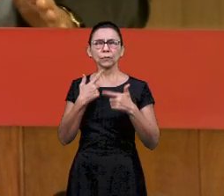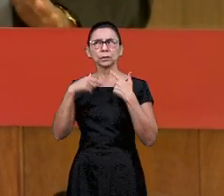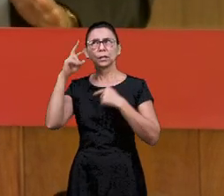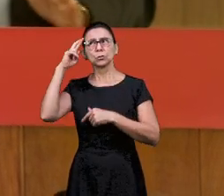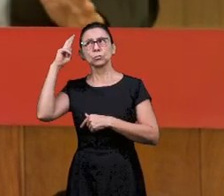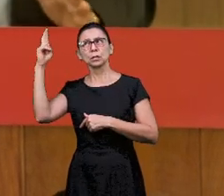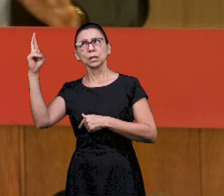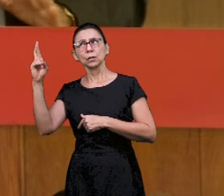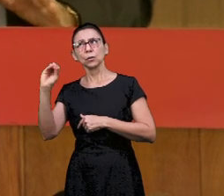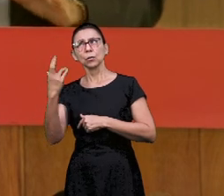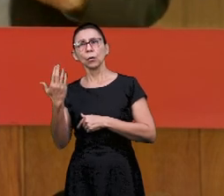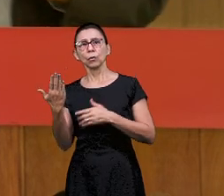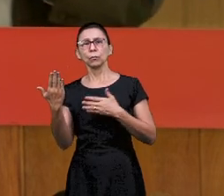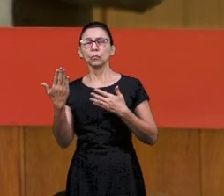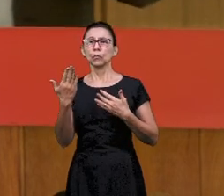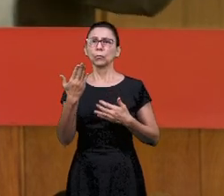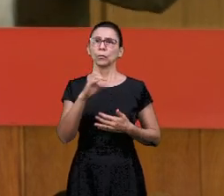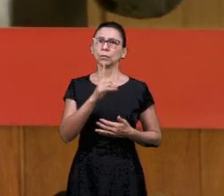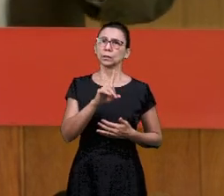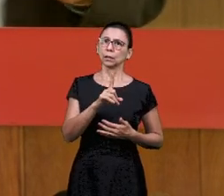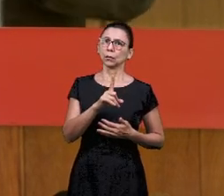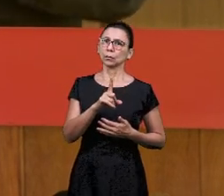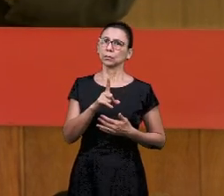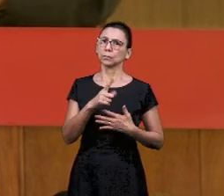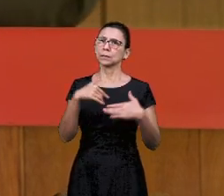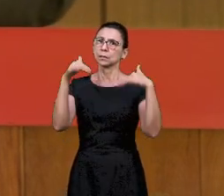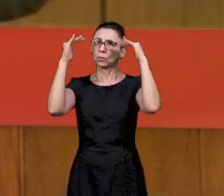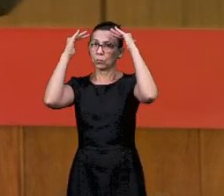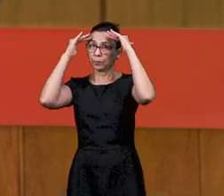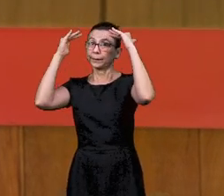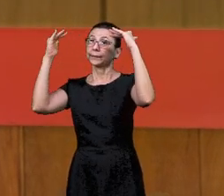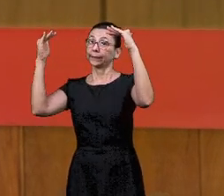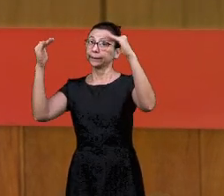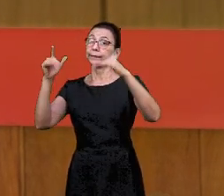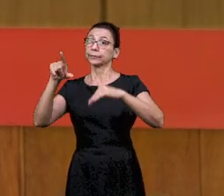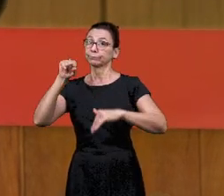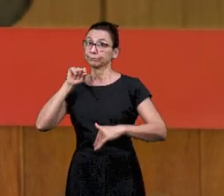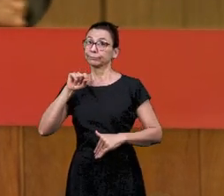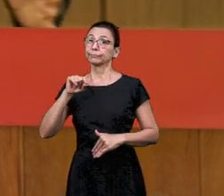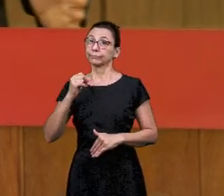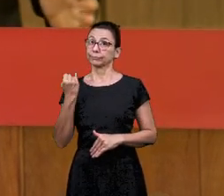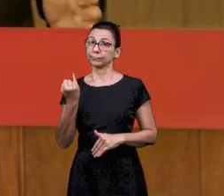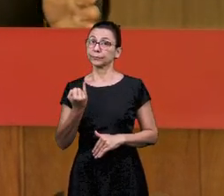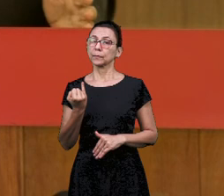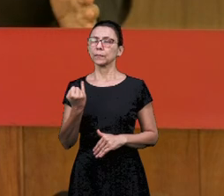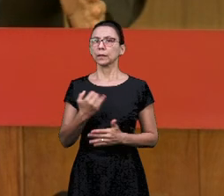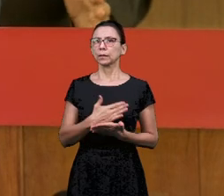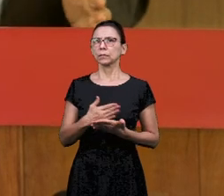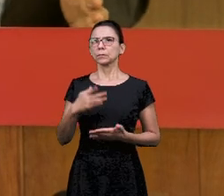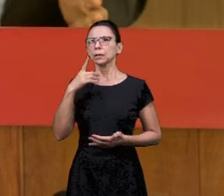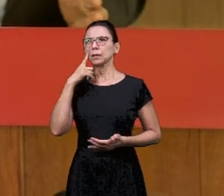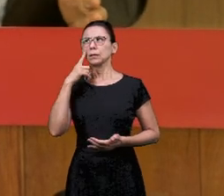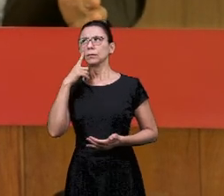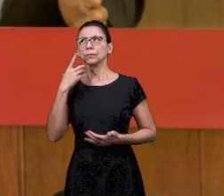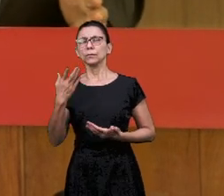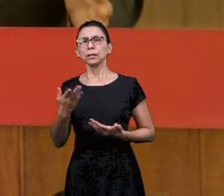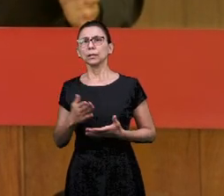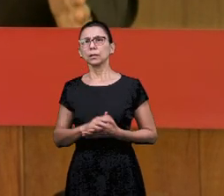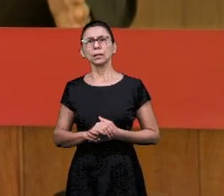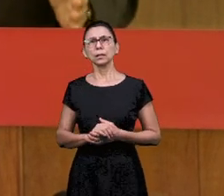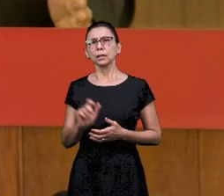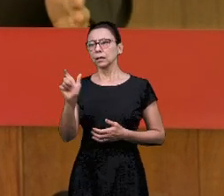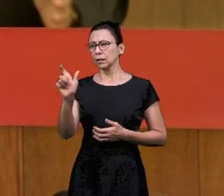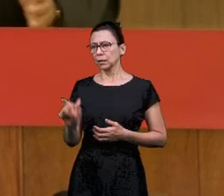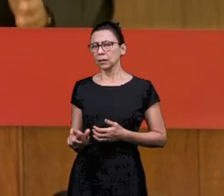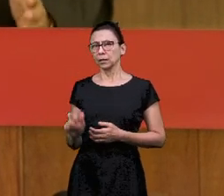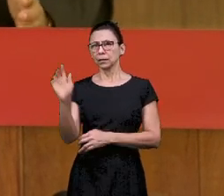obéissent, celui qui n'obéit pas. Nous comprenons qu'il n'y avait pas une autre chose à part l'obéissance. Et nous allons commencer à voir que la figure de David était